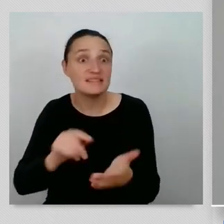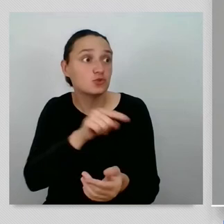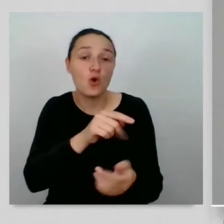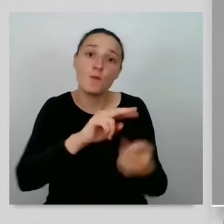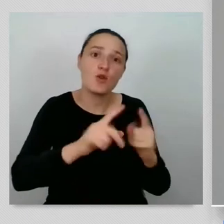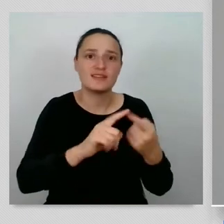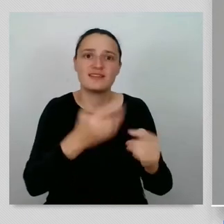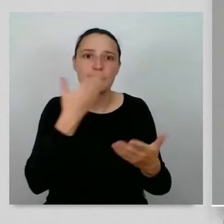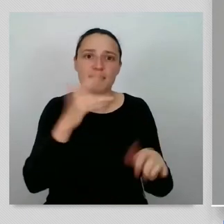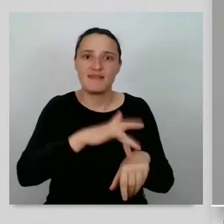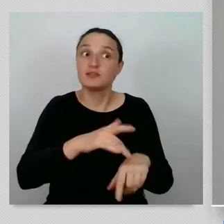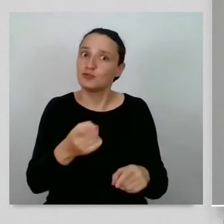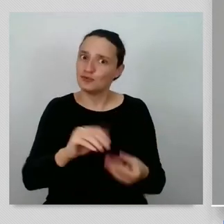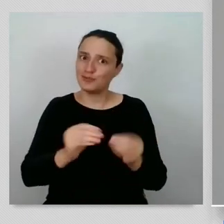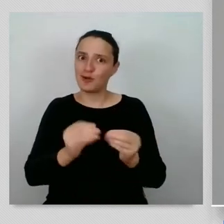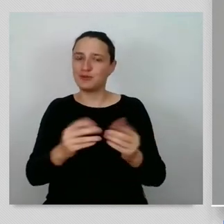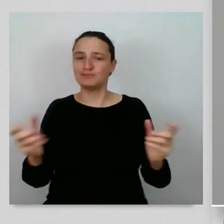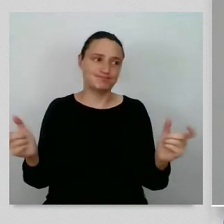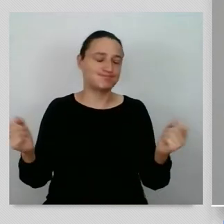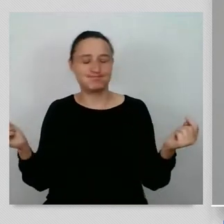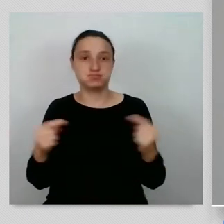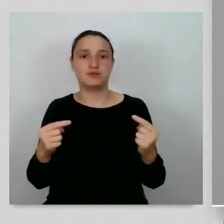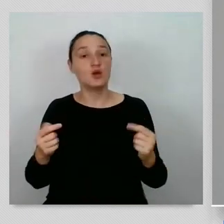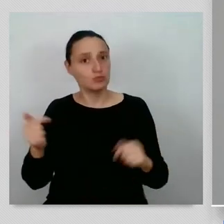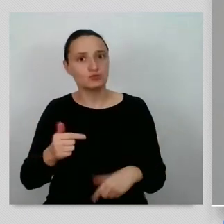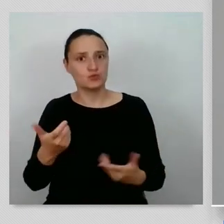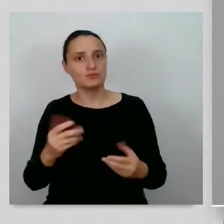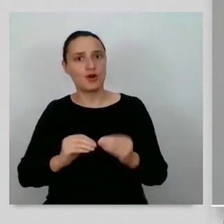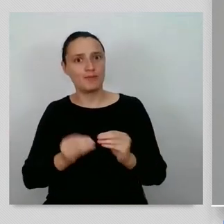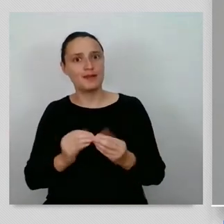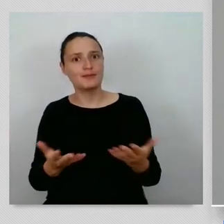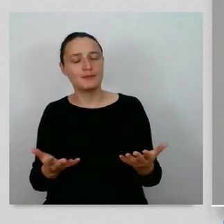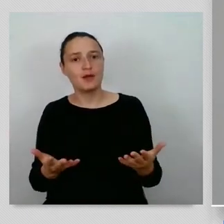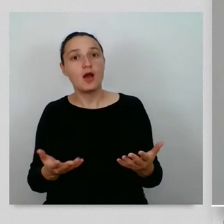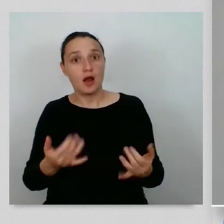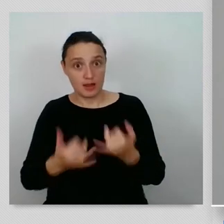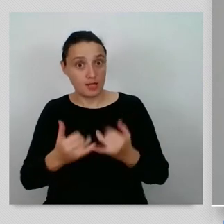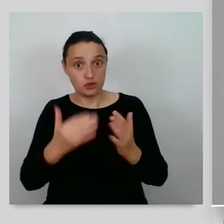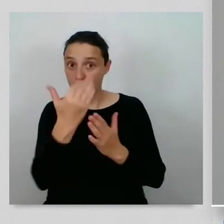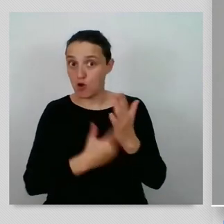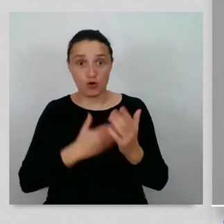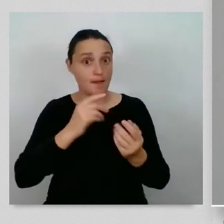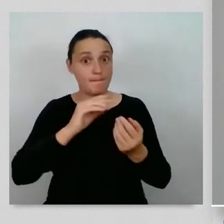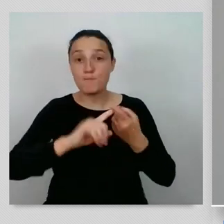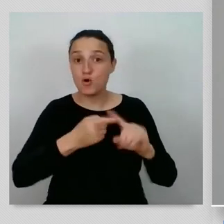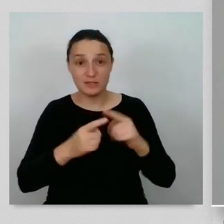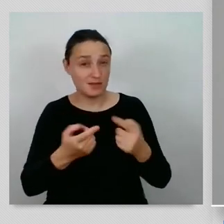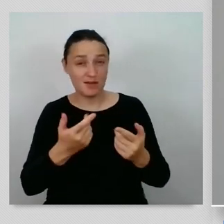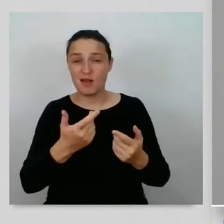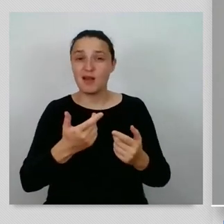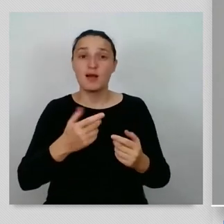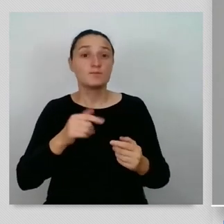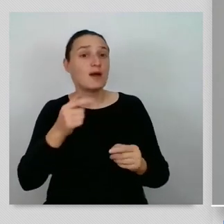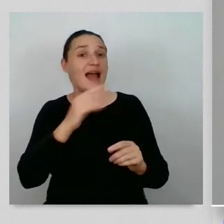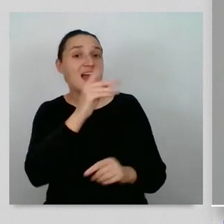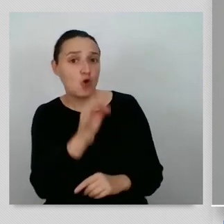tu mamy takie pierwsze zderzenie, z którym się musimy mierzyć, projektując polityki publiczne. Nie bagatelizowałabym go, prawda? Uważam, że